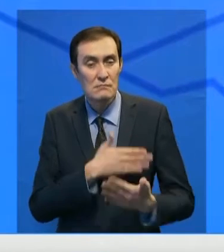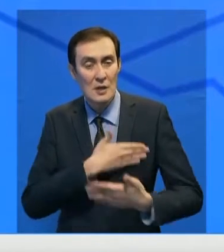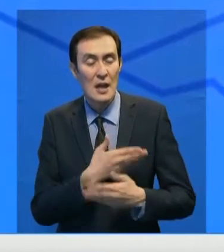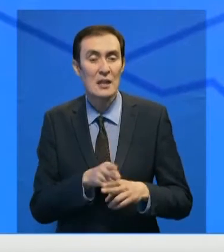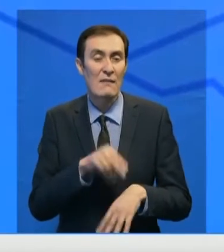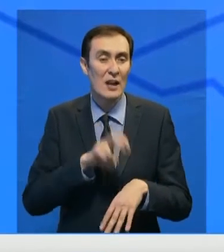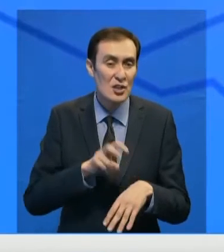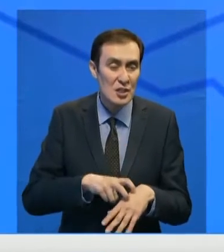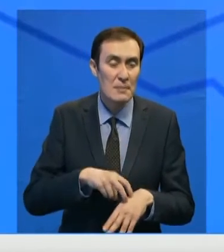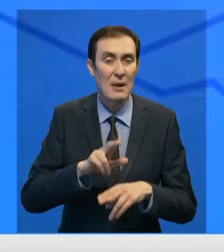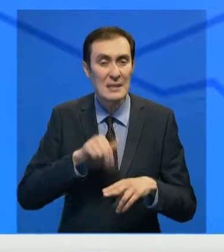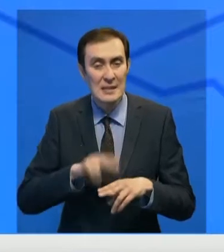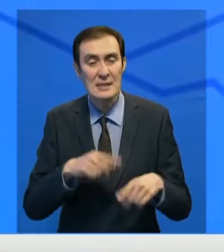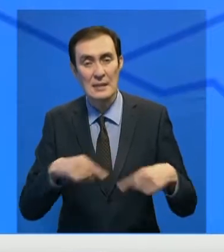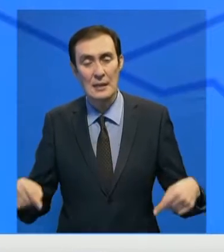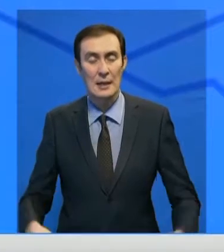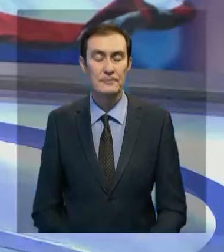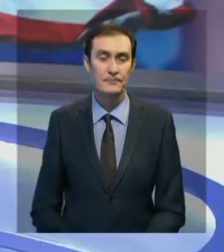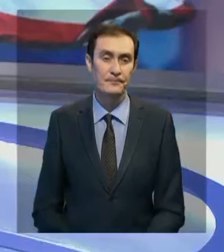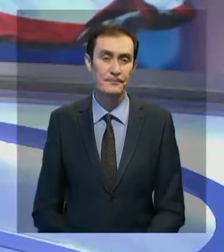работники, это силовые структуры.